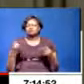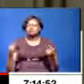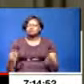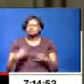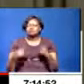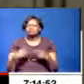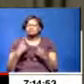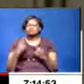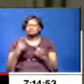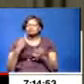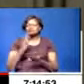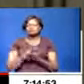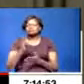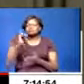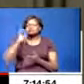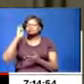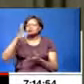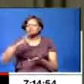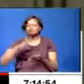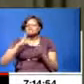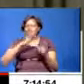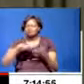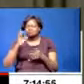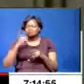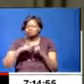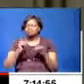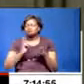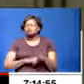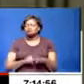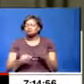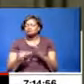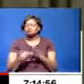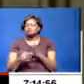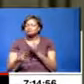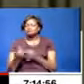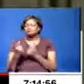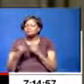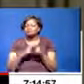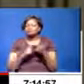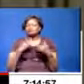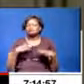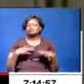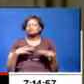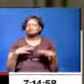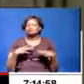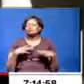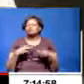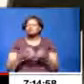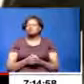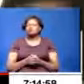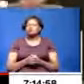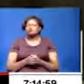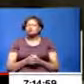Nairobi ndio umeumia zaidi. Lakini hiyo mchafuko ambao imekuwa, watu walipigana Karen ama Kibira.